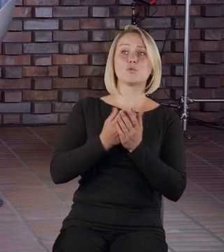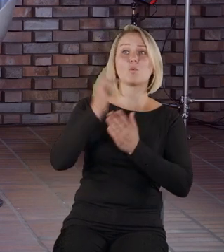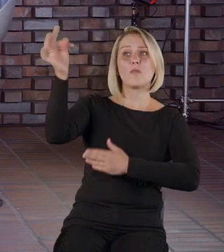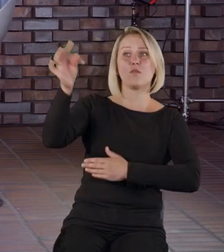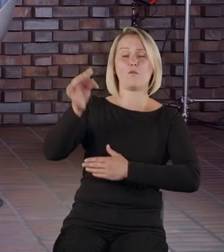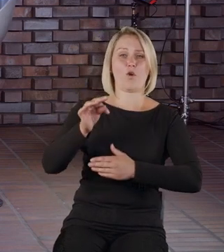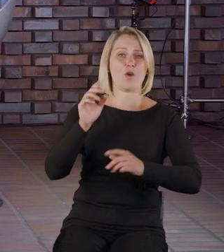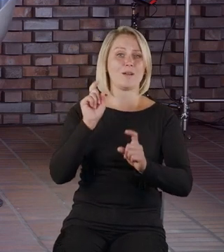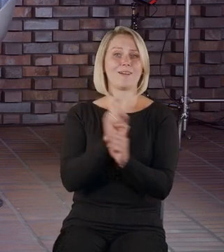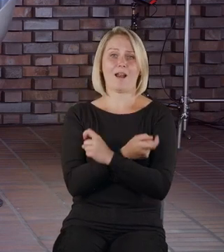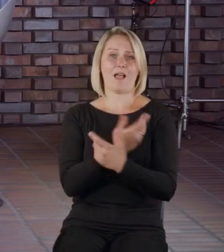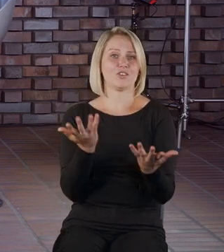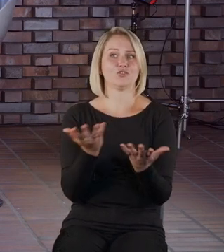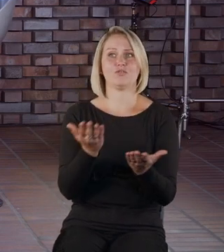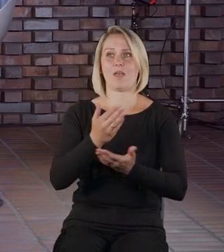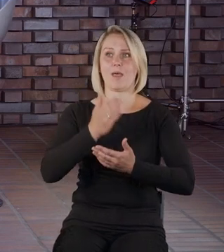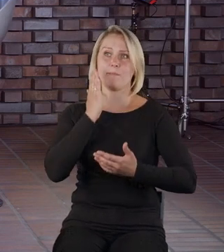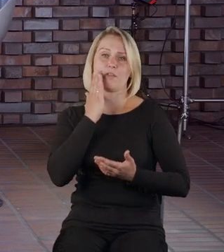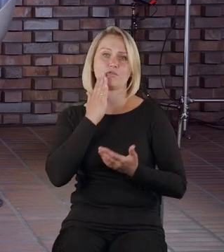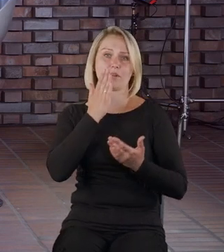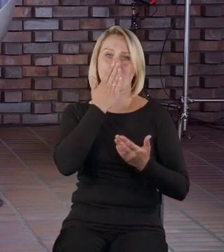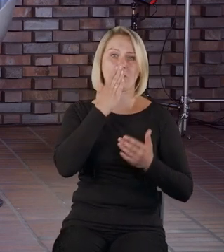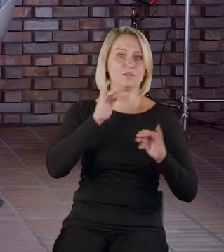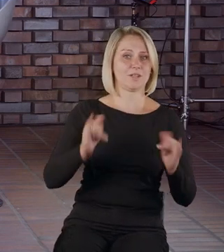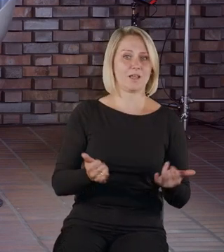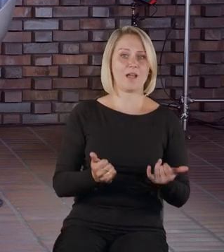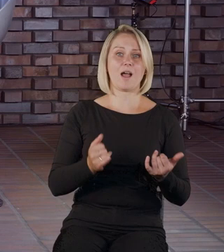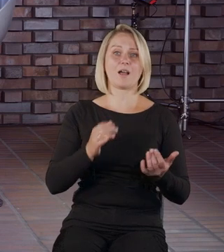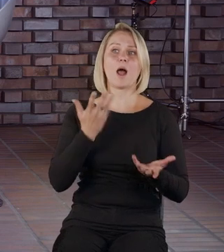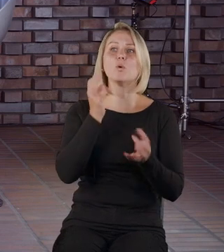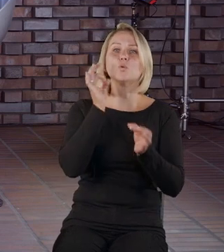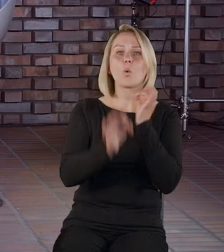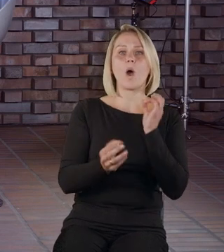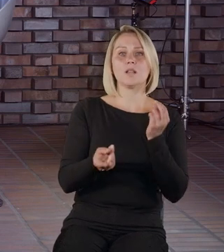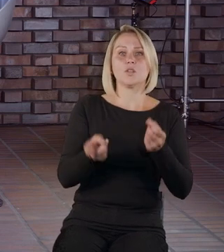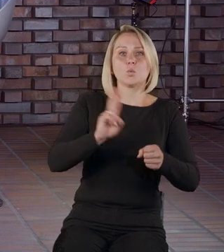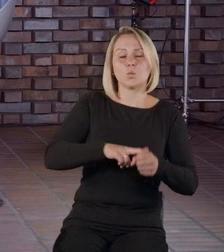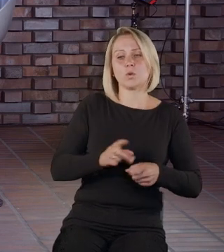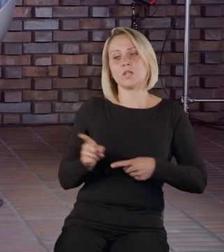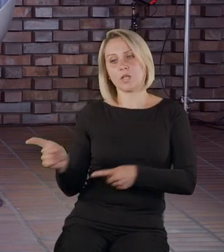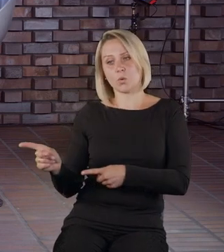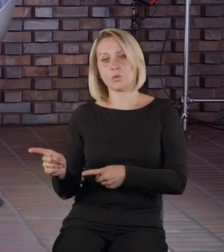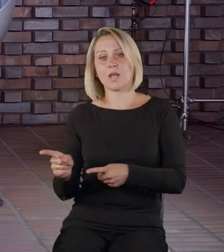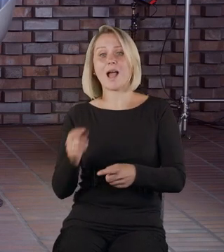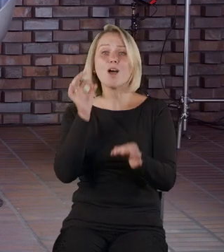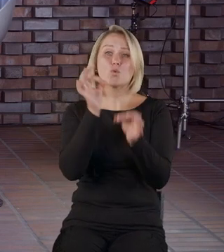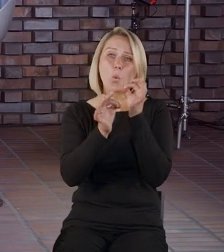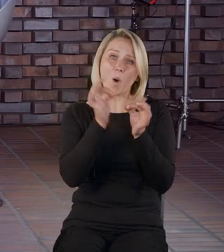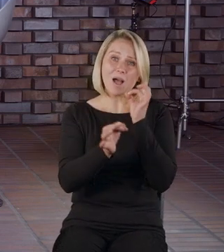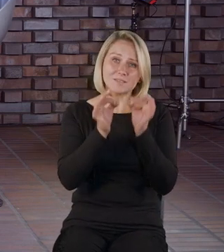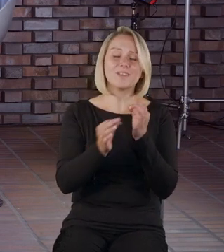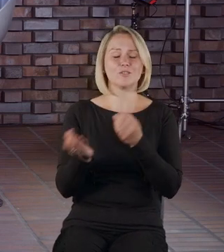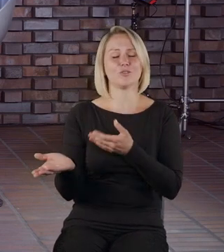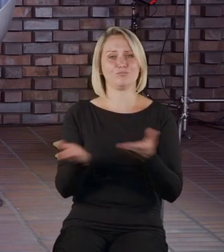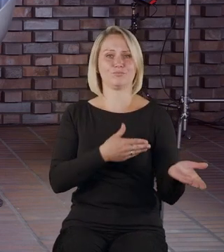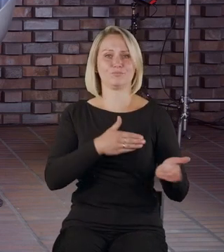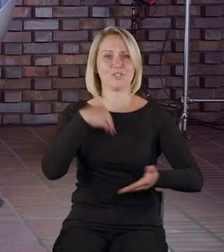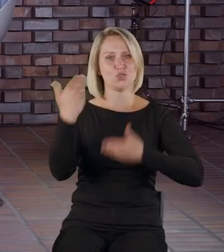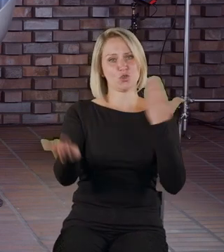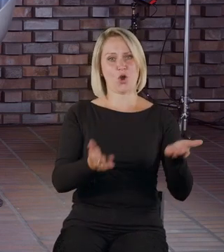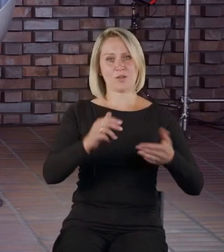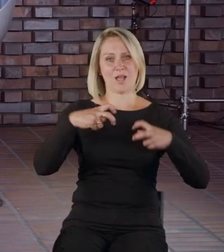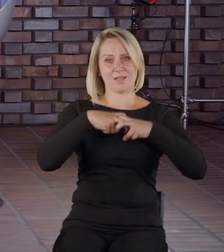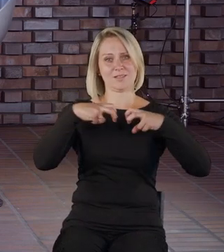dokumentu i uwarunkowane jest to kryteriami kwalifikacji na konkretny kierunek studiów. Także po te informacje musiałabym zaprosić na strony internetowe i do